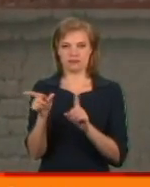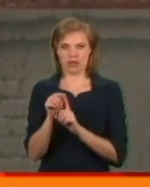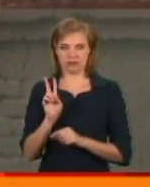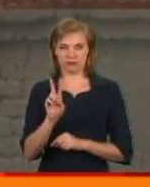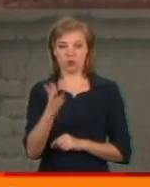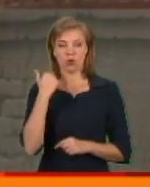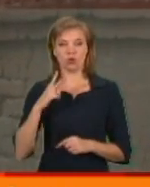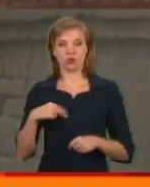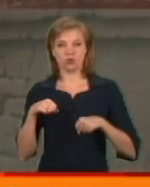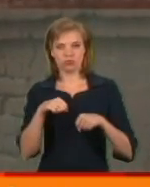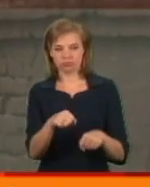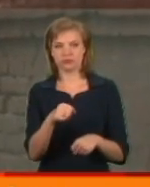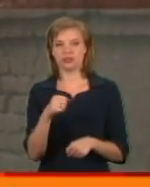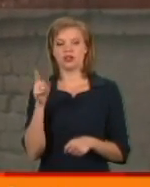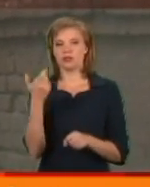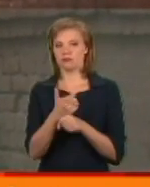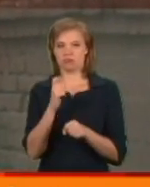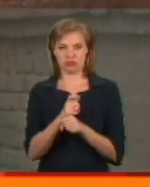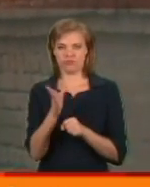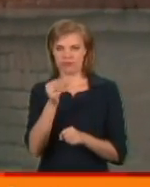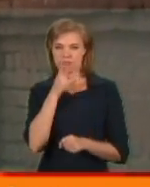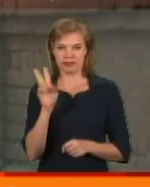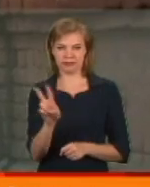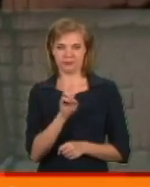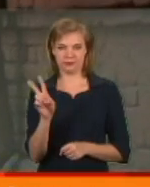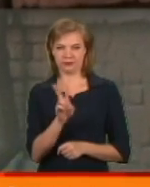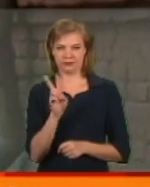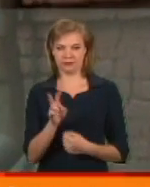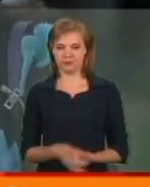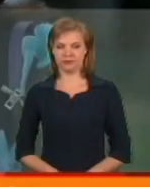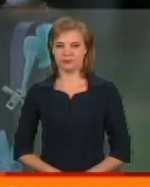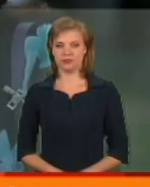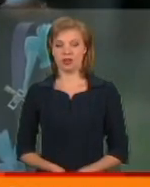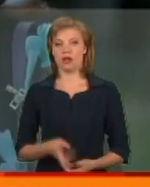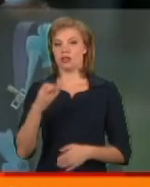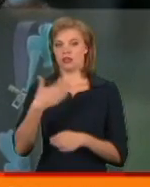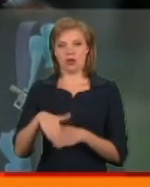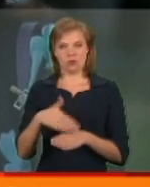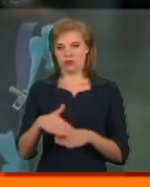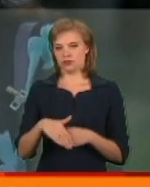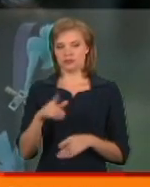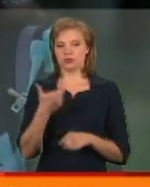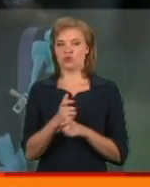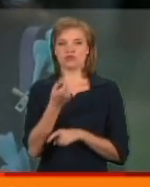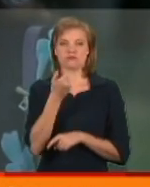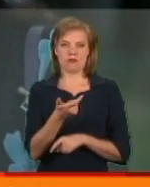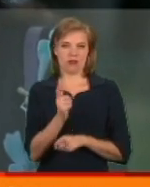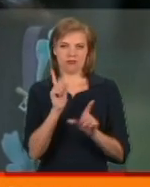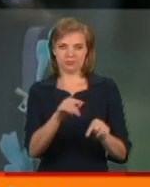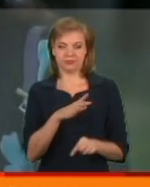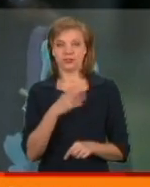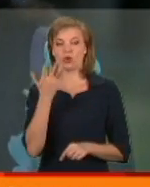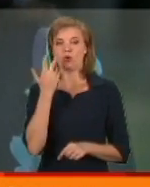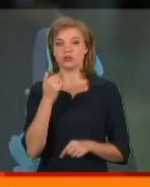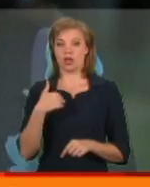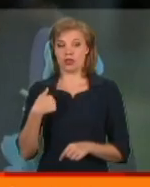Відтоді, як доньку побили, Валентина більше не відпускає її з дому саму. Вона на вулиці мало зовсім буває. Коли я